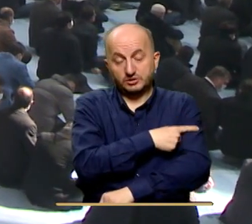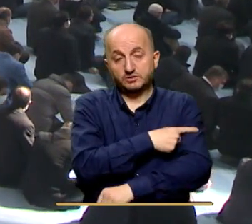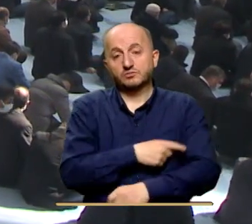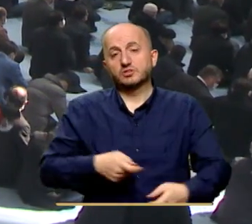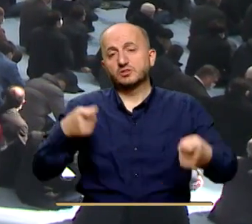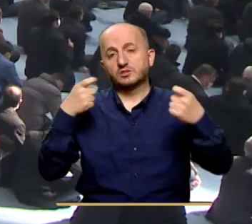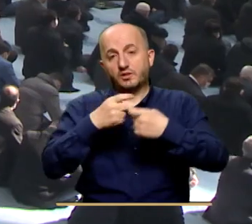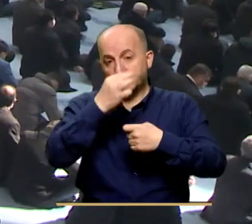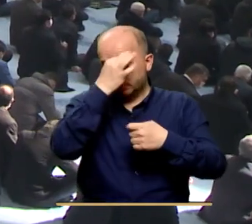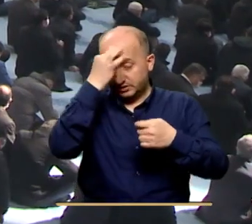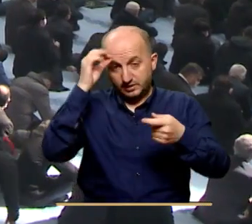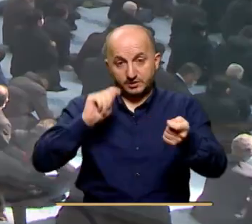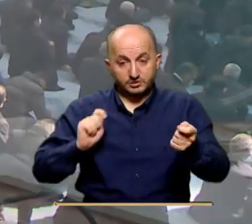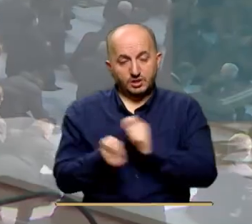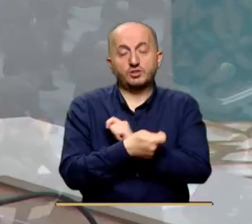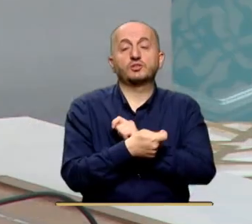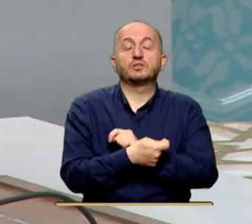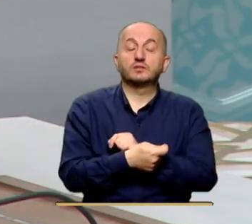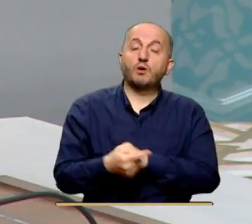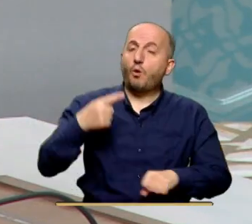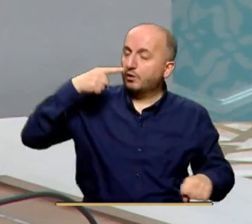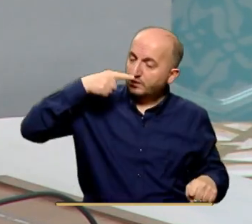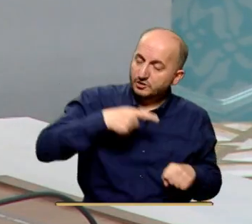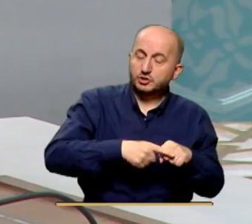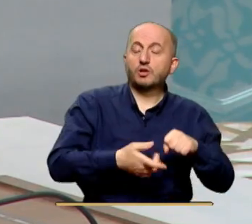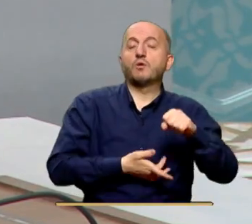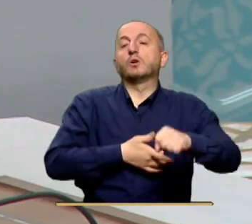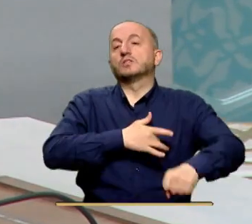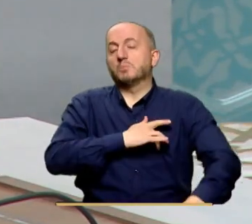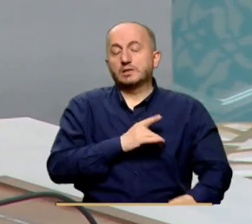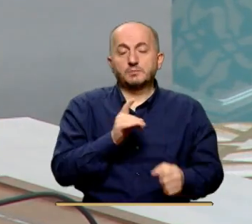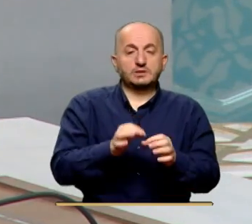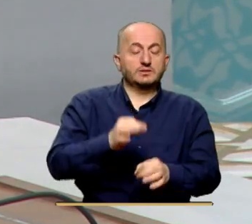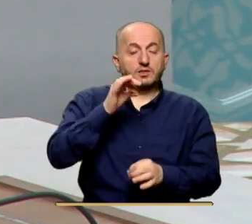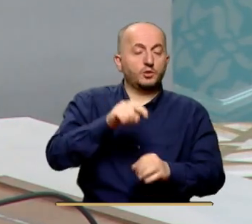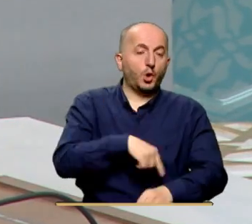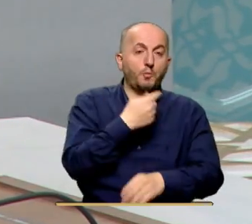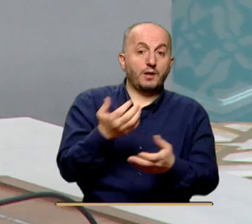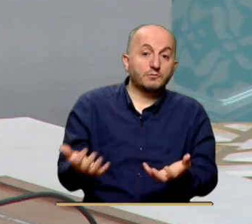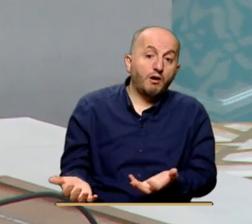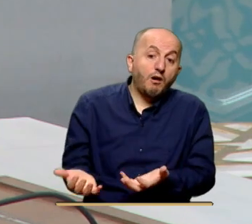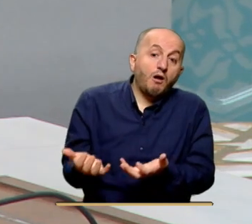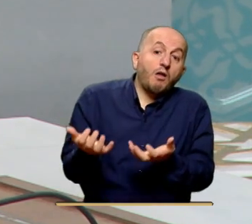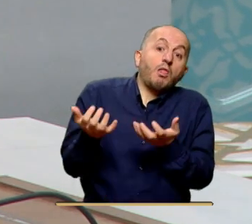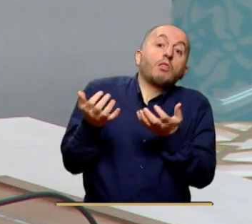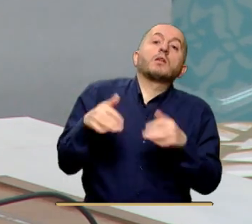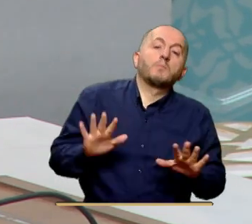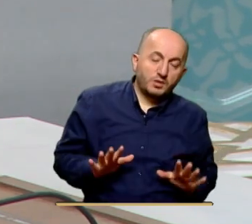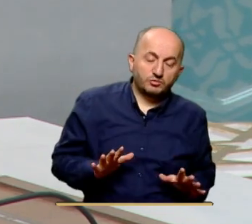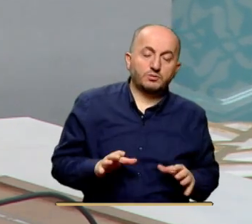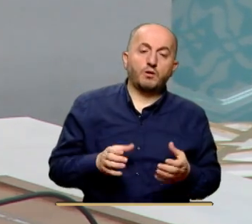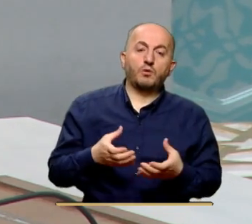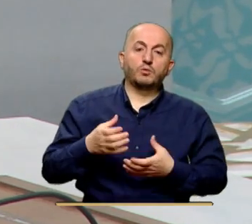savaşın kaderini değiştirdi. O inançla, o imanla bir insanın normalde kaldıramayacağı